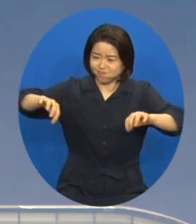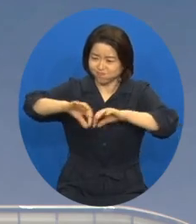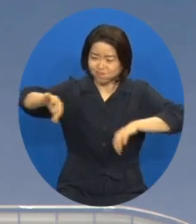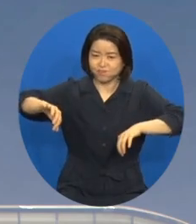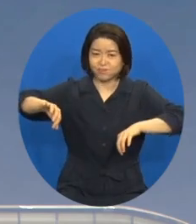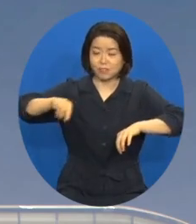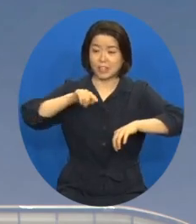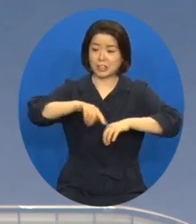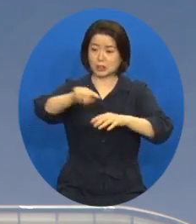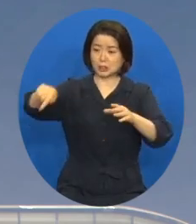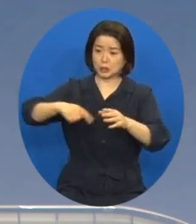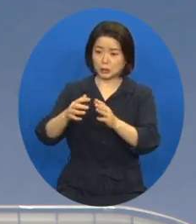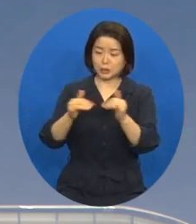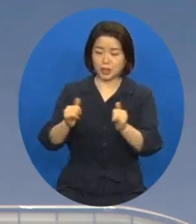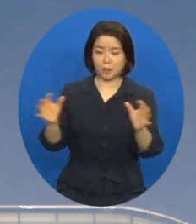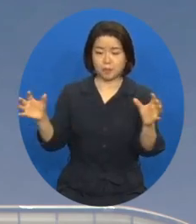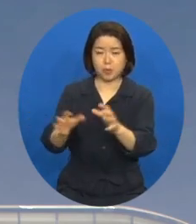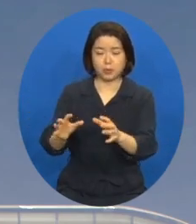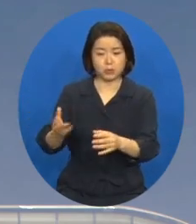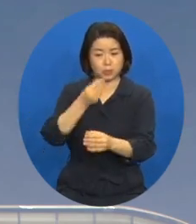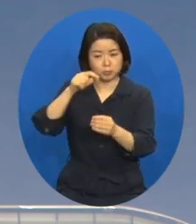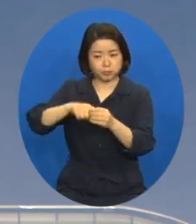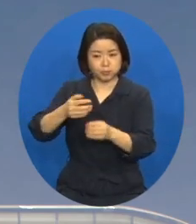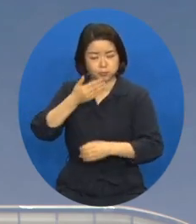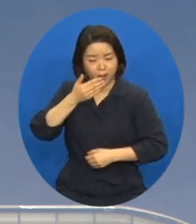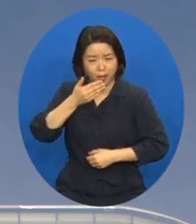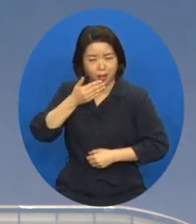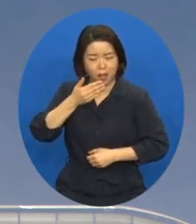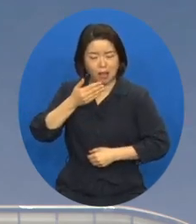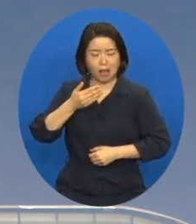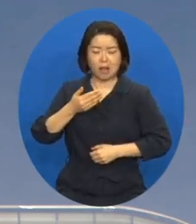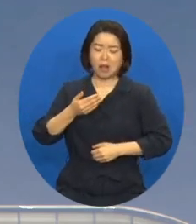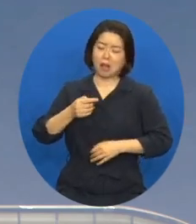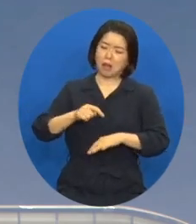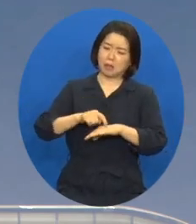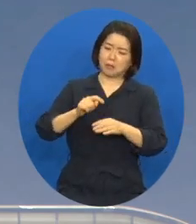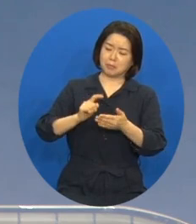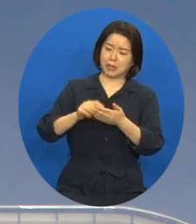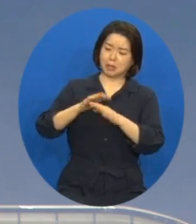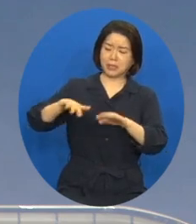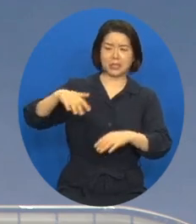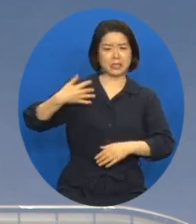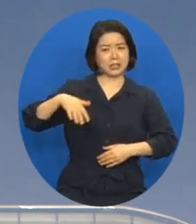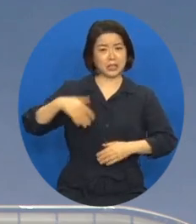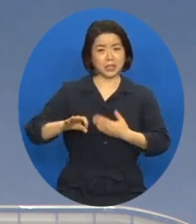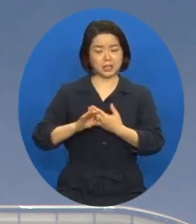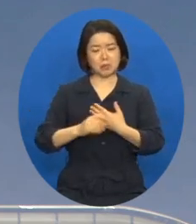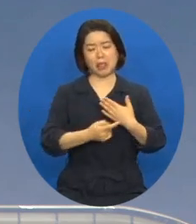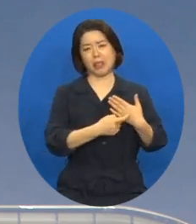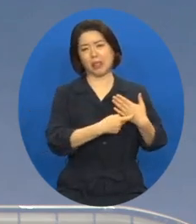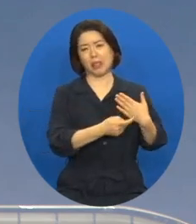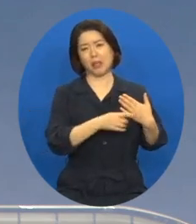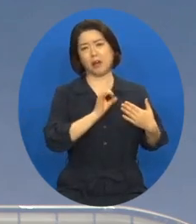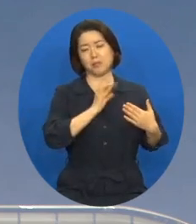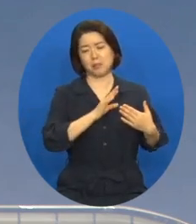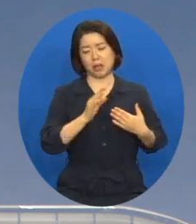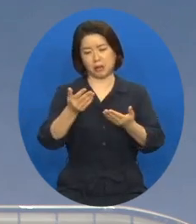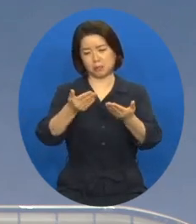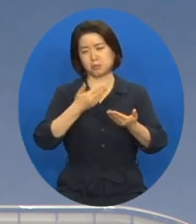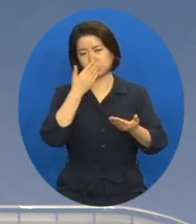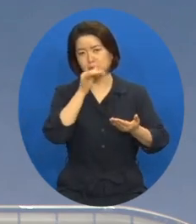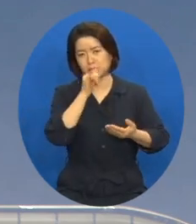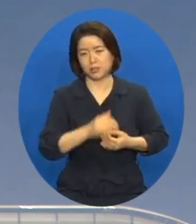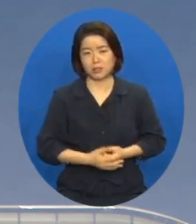사람들끼리 모여서 성찬을 해야 되는데 마음이 해결이 안 된 상태이라면 형식적으로 성찬 받을 수밖에